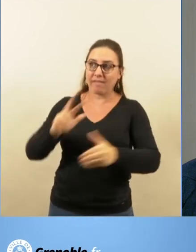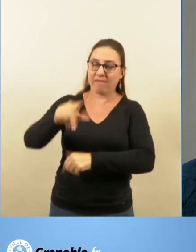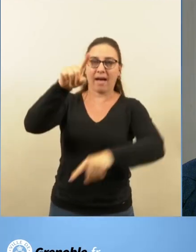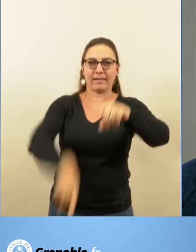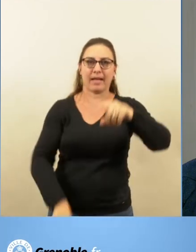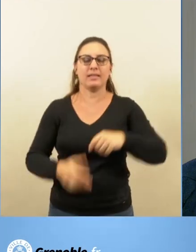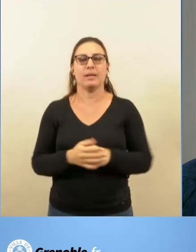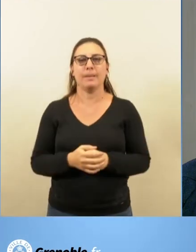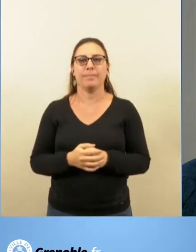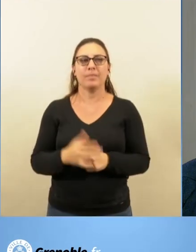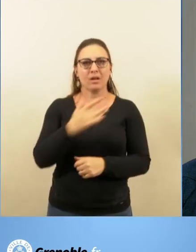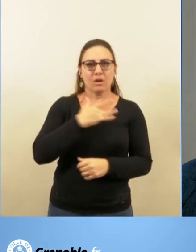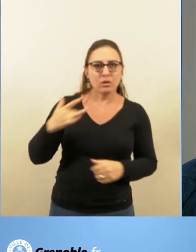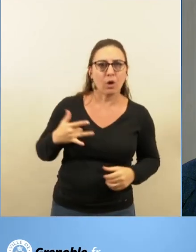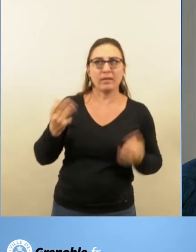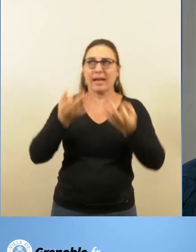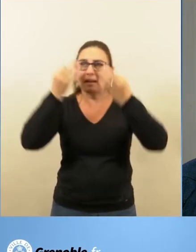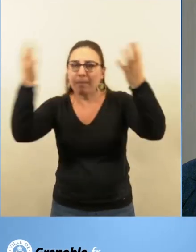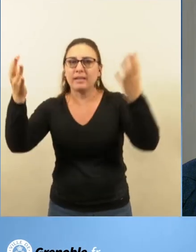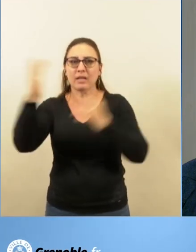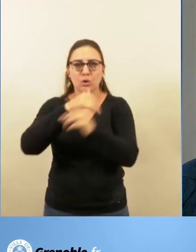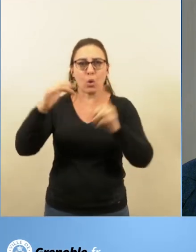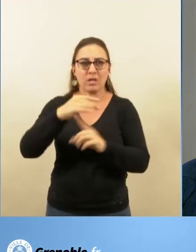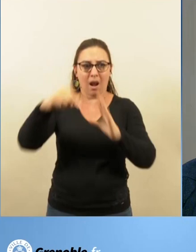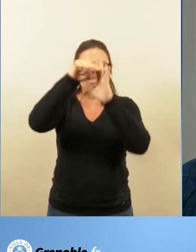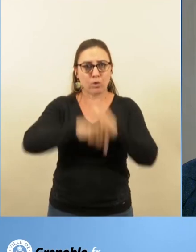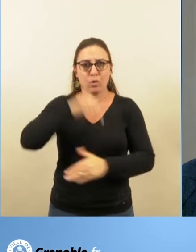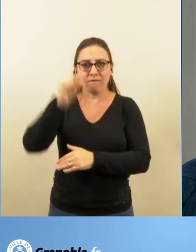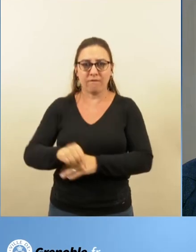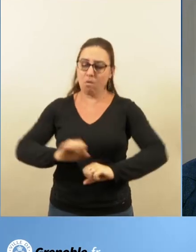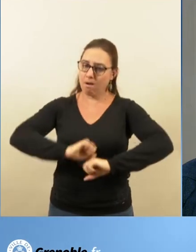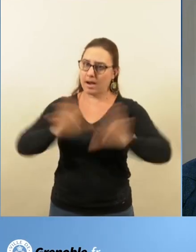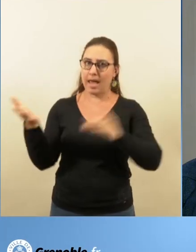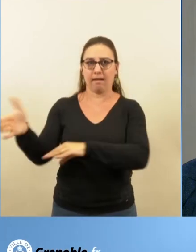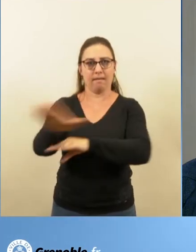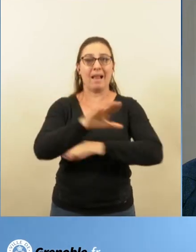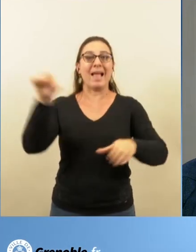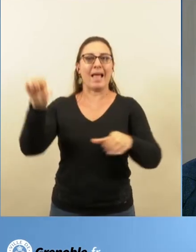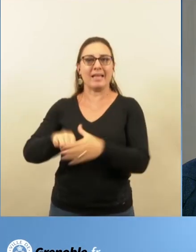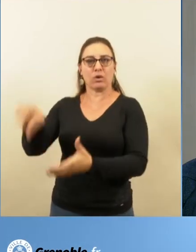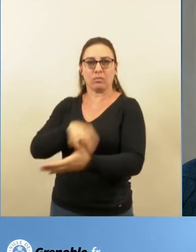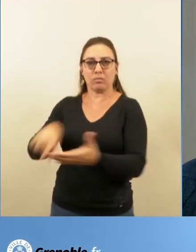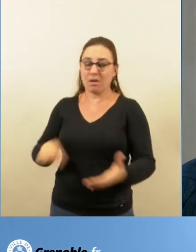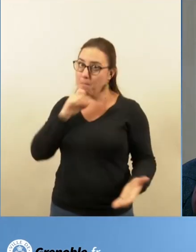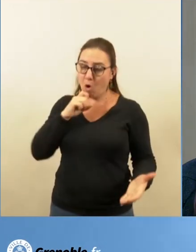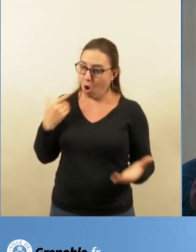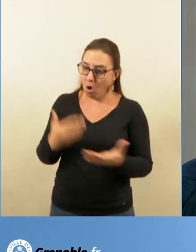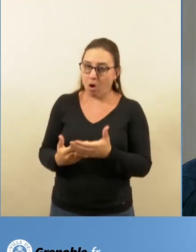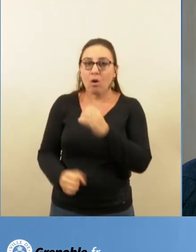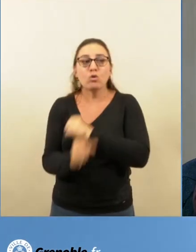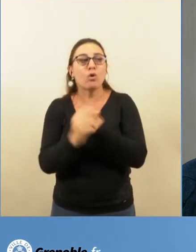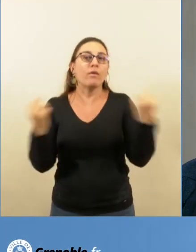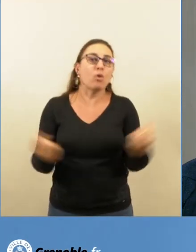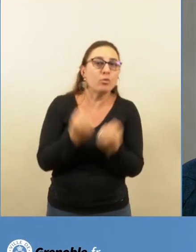l'impératif sanitaire climatique social oblige à être très clair sur la sortie de l'essence or rien si ce n'est une communication et un